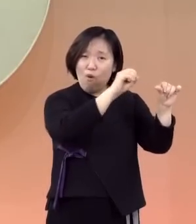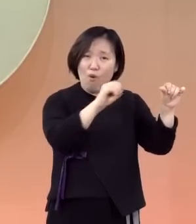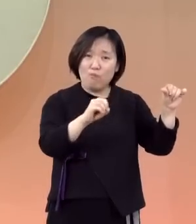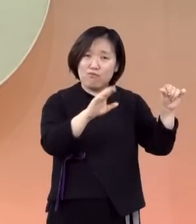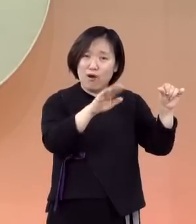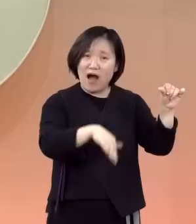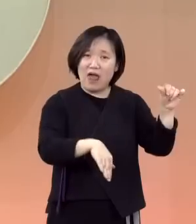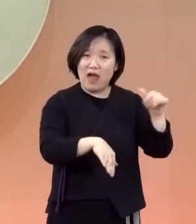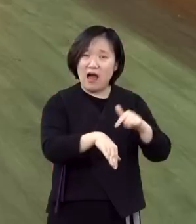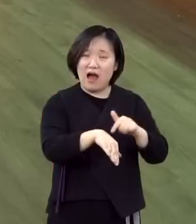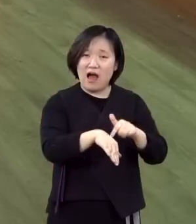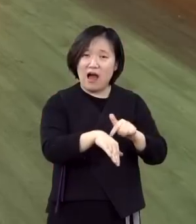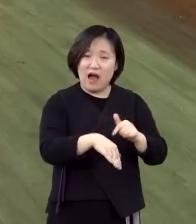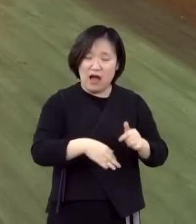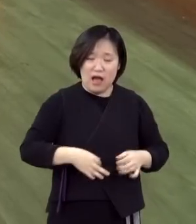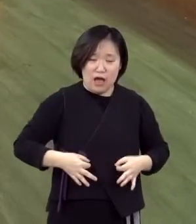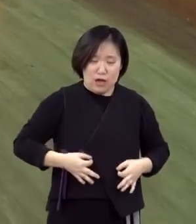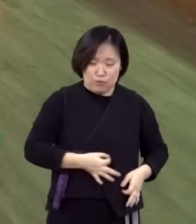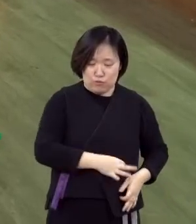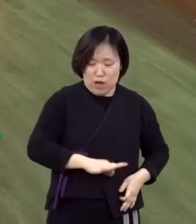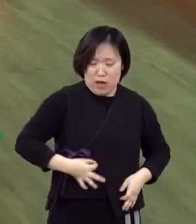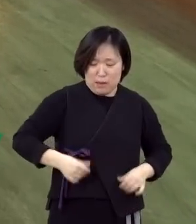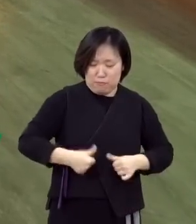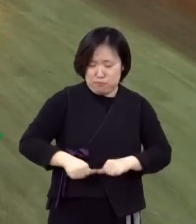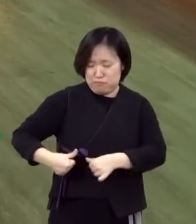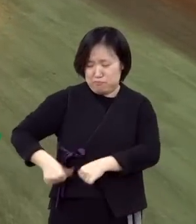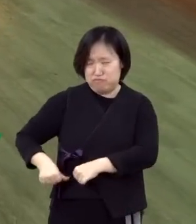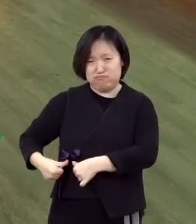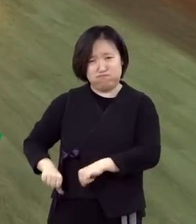췌장파열은